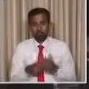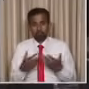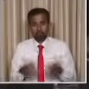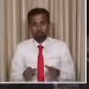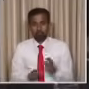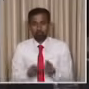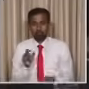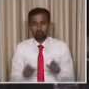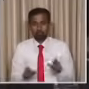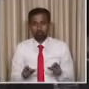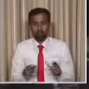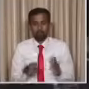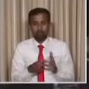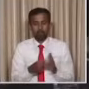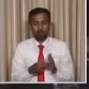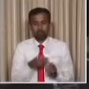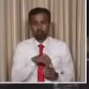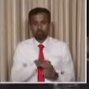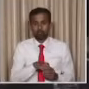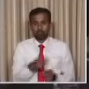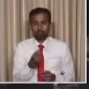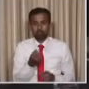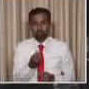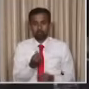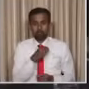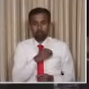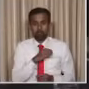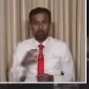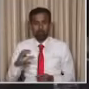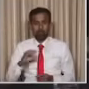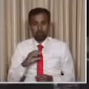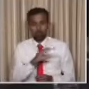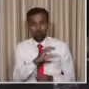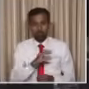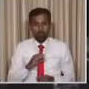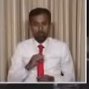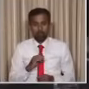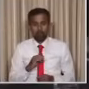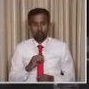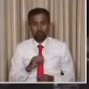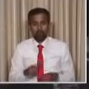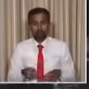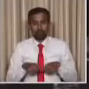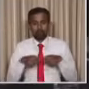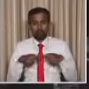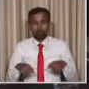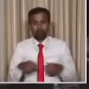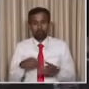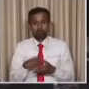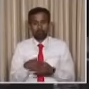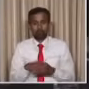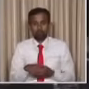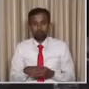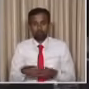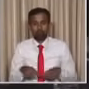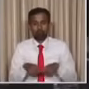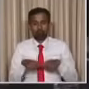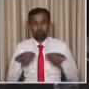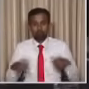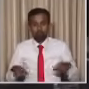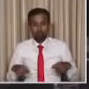අය මේ අයවැය හරහා මුදල් වෙන් කර ගන්නවා මුදල් වෙන් කරලා ඒ අයගේ වියදම් සඳහා නඩත්තු සඳහා ඒව වියදම්